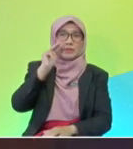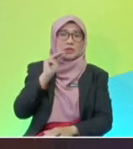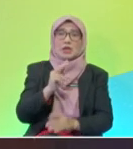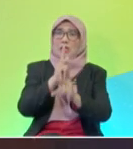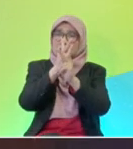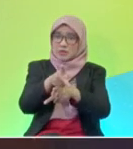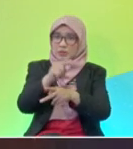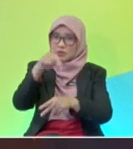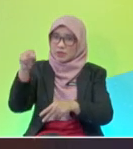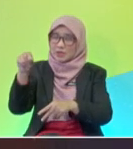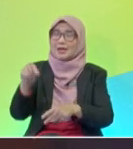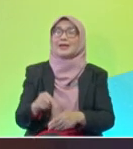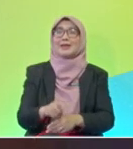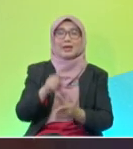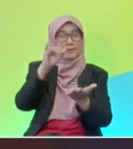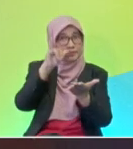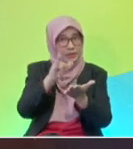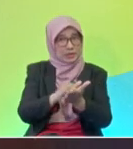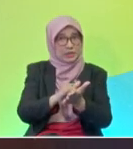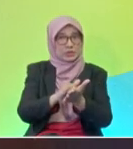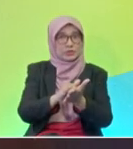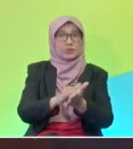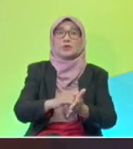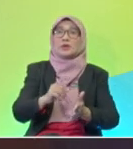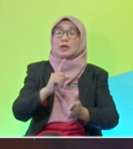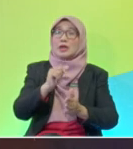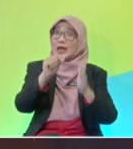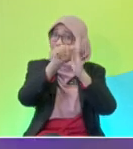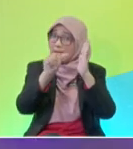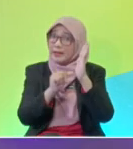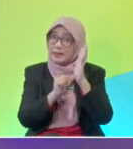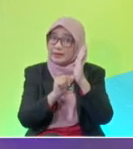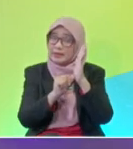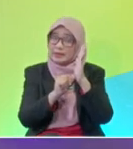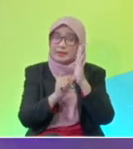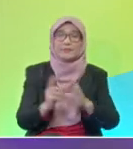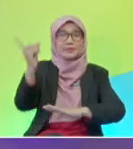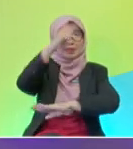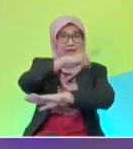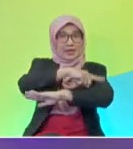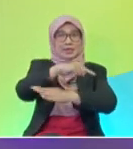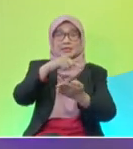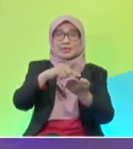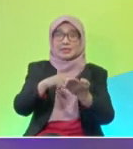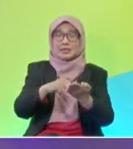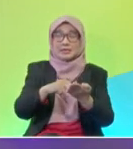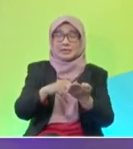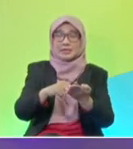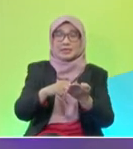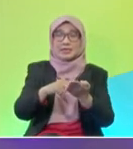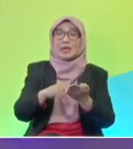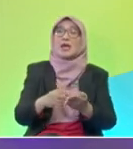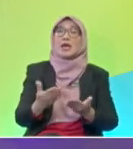tu arahannya lebih tegas kan jadi di sini ni hari ini hanya berkaitan dengan memberikan